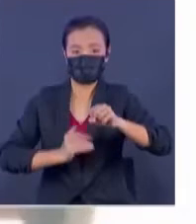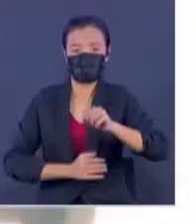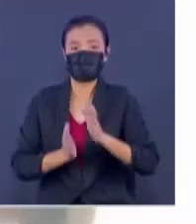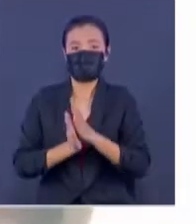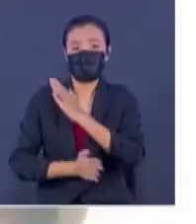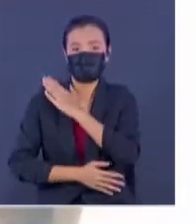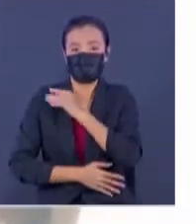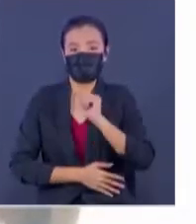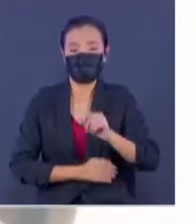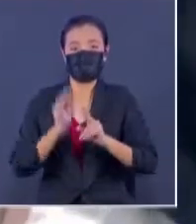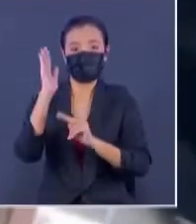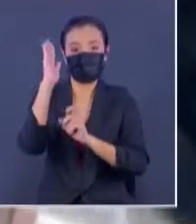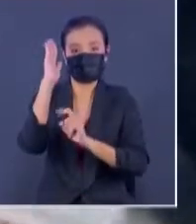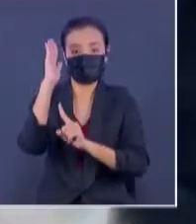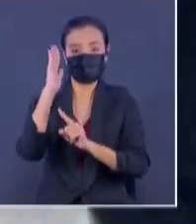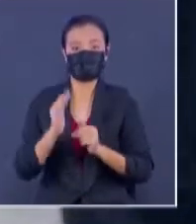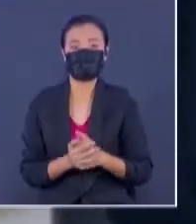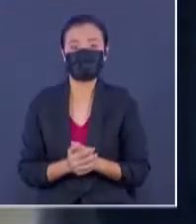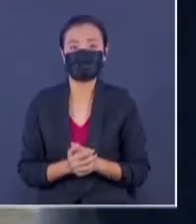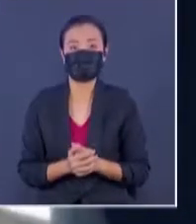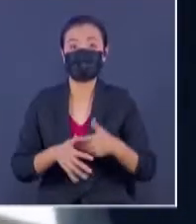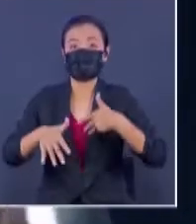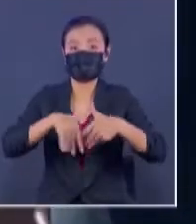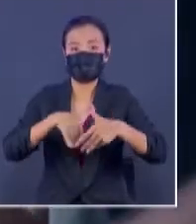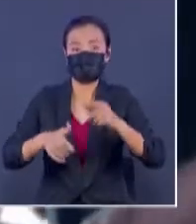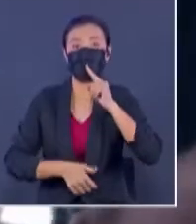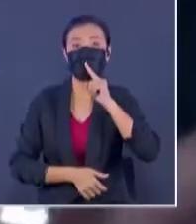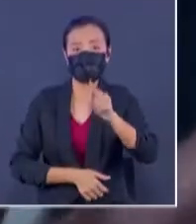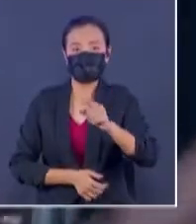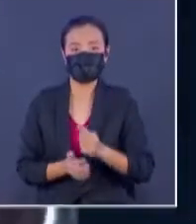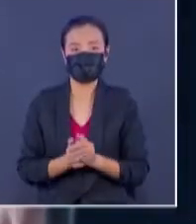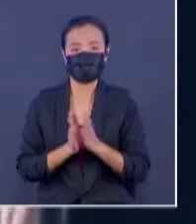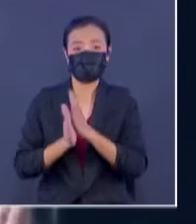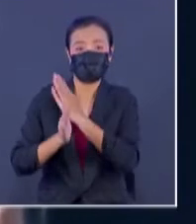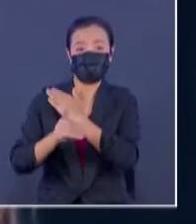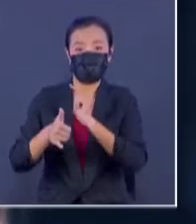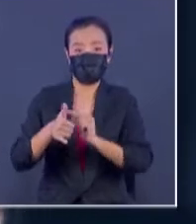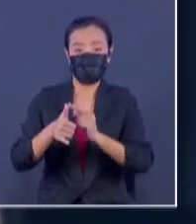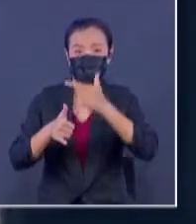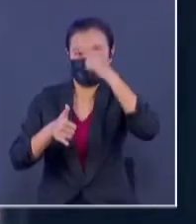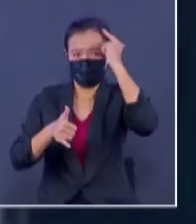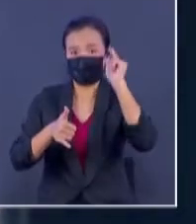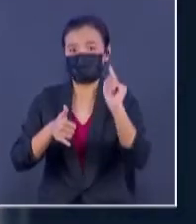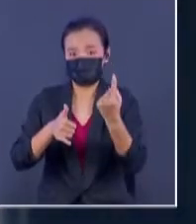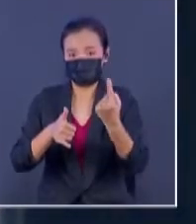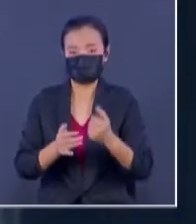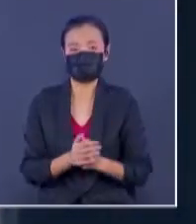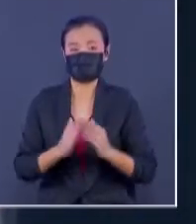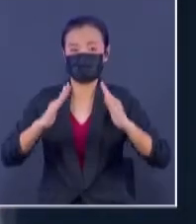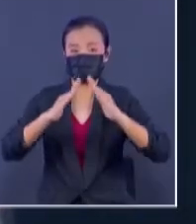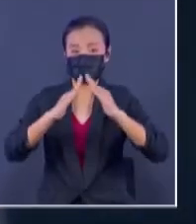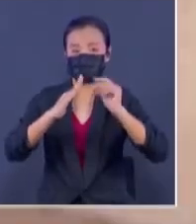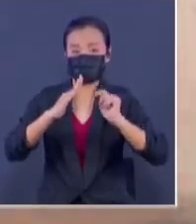ภอท่าศาลาจังหวัดนครศรีธรรมราชหลังชาวบ้านร้องเรียนว่ามีพระภิกษุเพิ่งบวชใหม่ได้ไม่นานใช้กุฏิแ